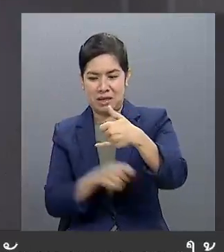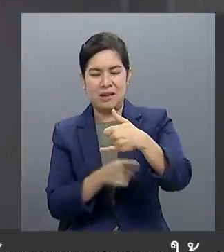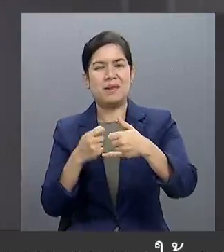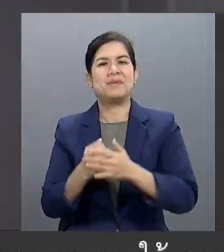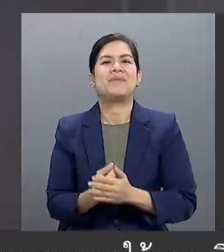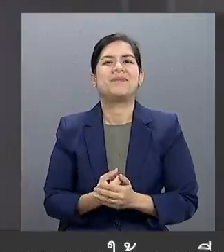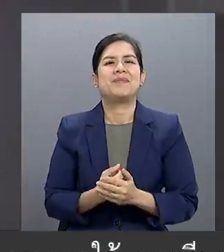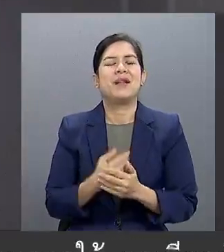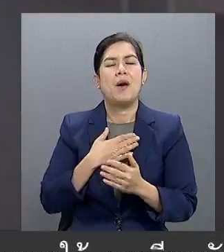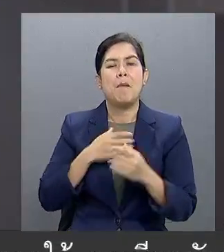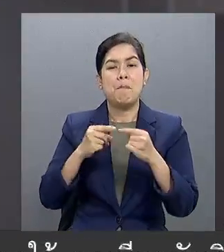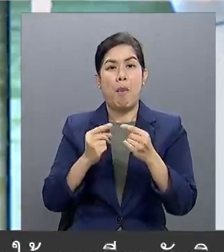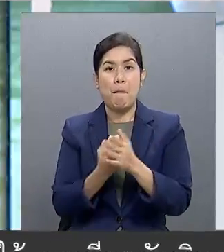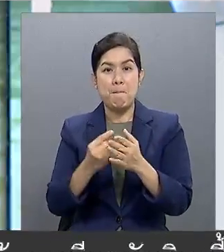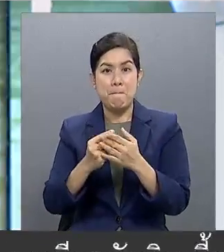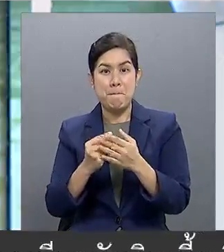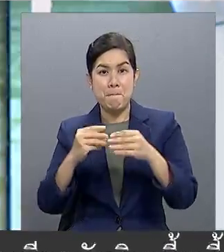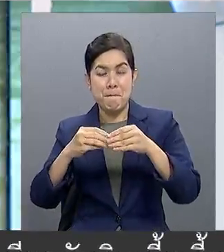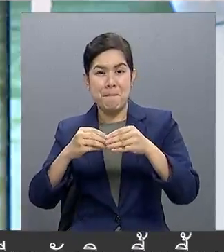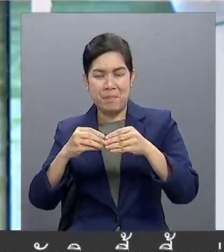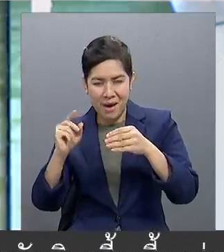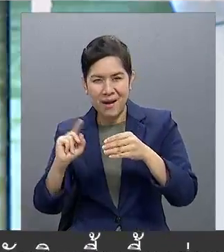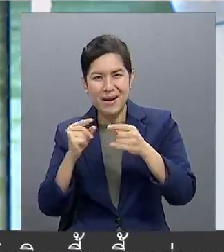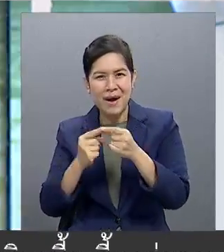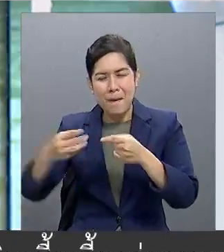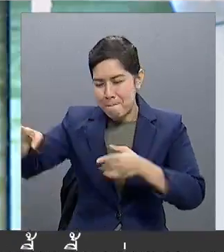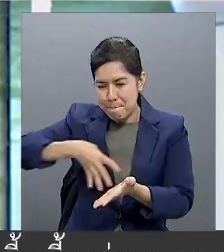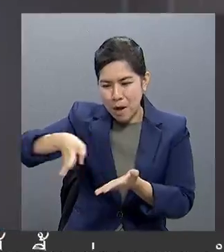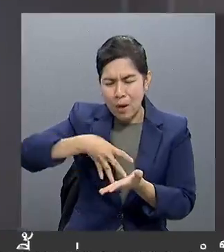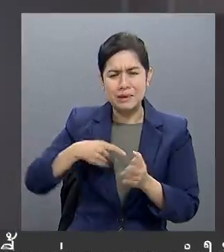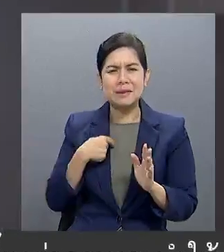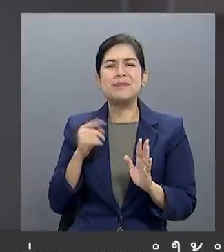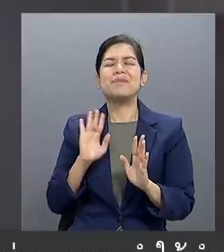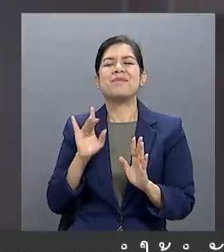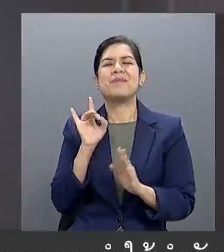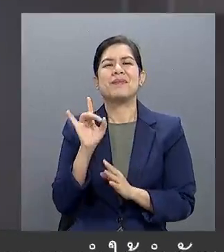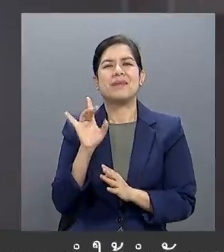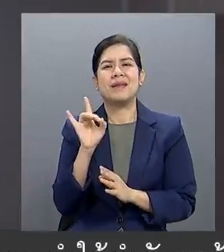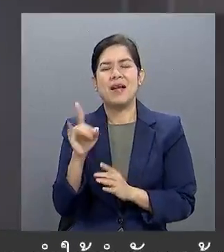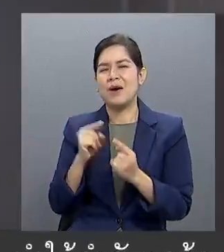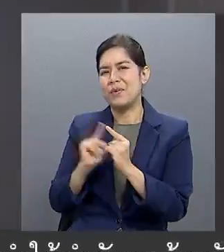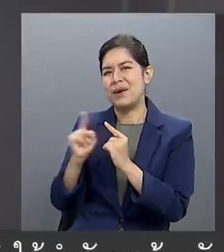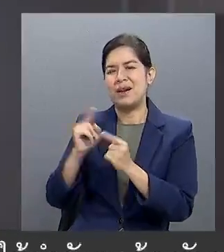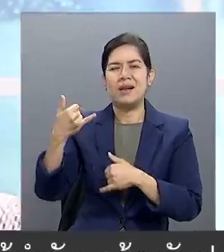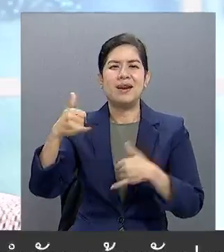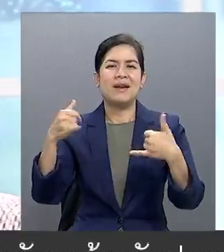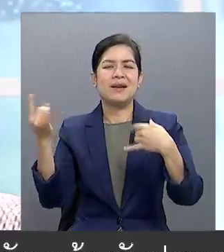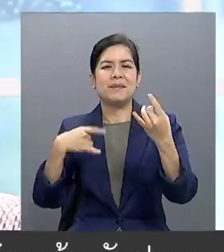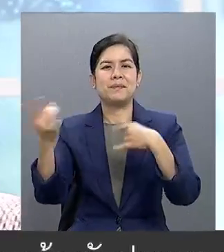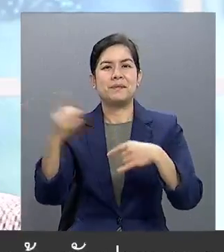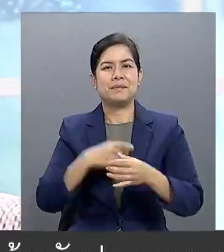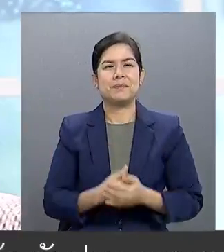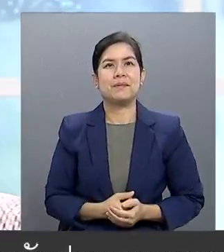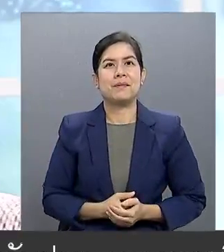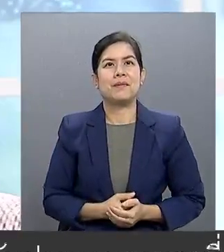าแม่ตีเพราะแม่รักแหละ ครับตอนนี้คุณแม่กำมือแน่นแล้วนะตอนนี้ แม่ไม่เคยตีเลยจริง ๆเดี๋ยวผมดูไลน์ก่อนนะแม่ไลน์ม